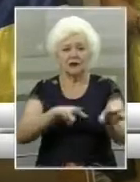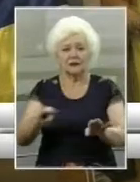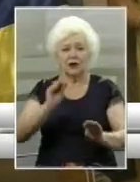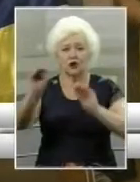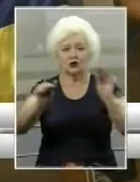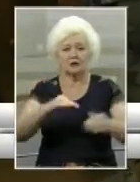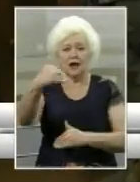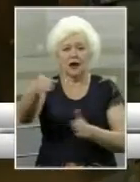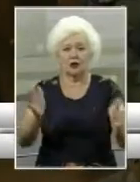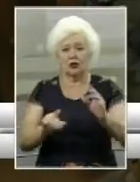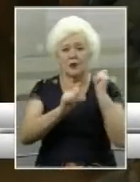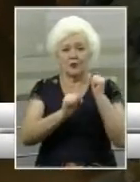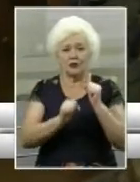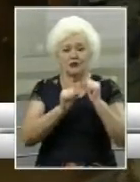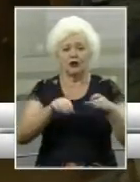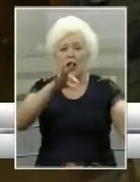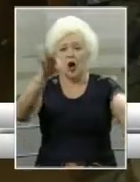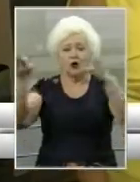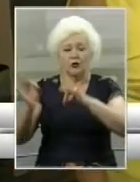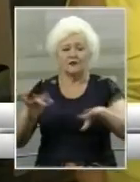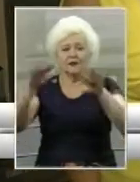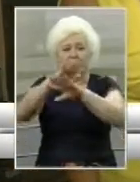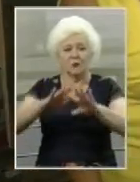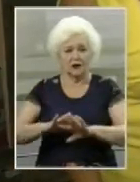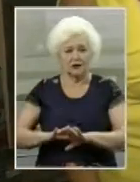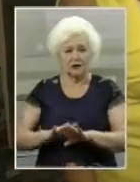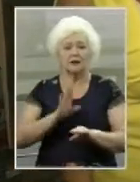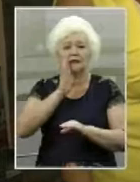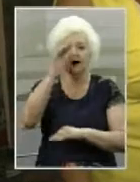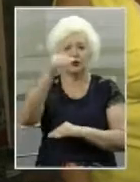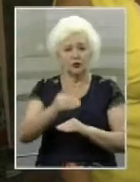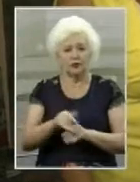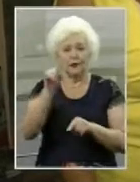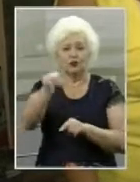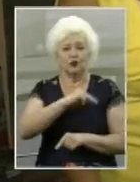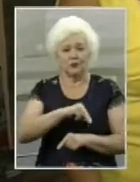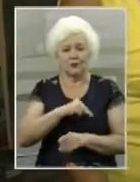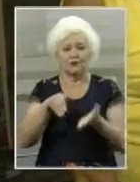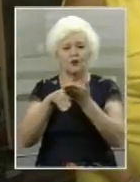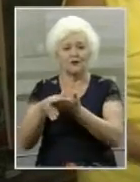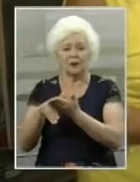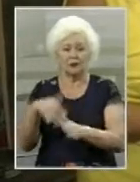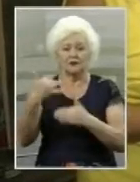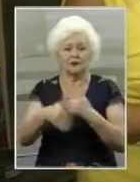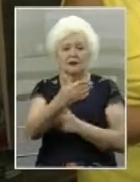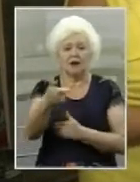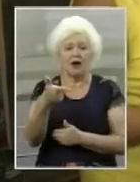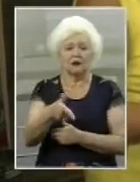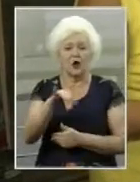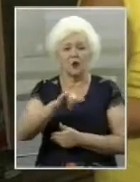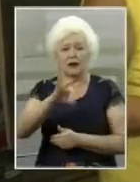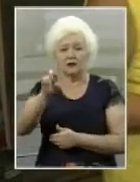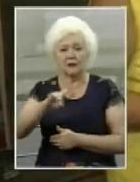заставлена коробками, мішками, розвішені маскувальні сітки. Зранку до вечора тут працюють волонтери. Серед них Галина